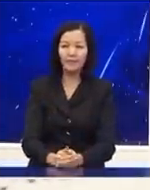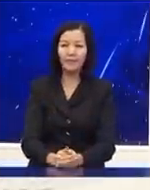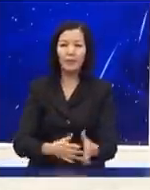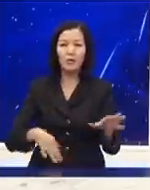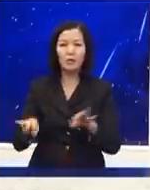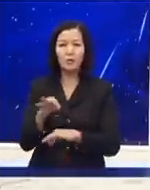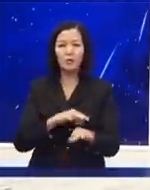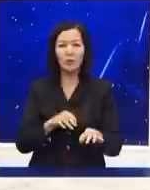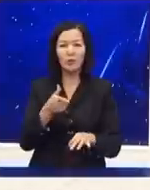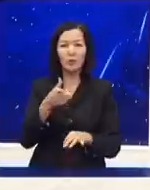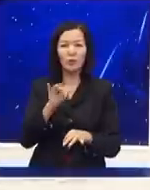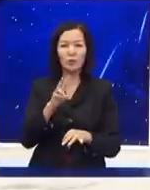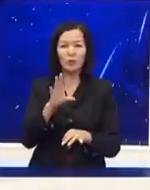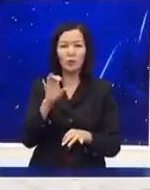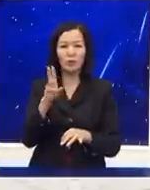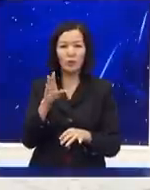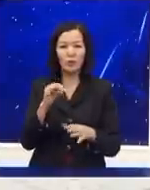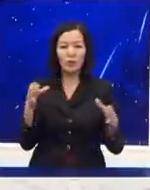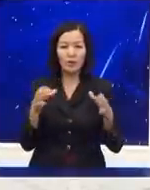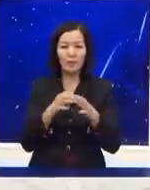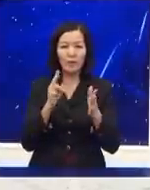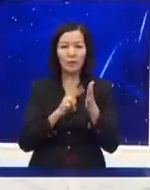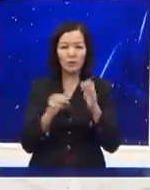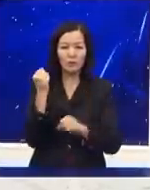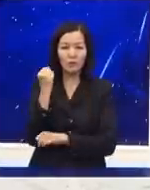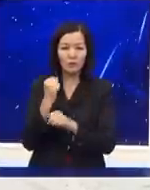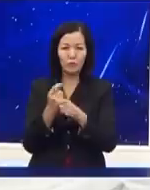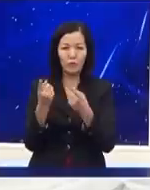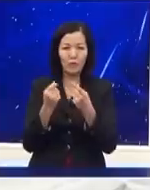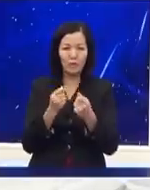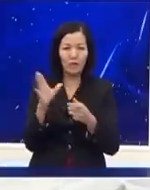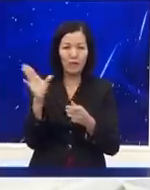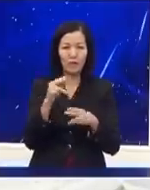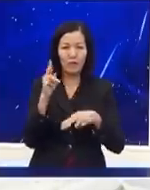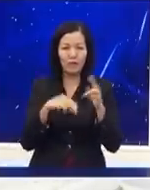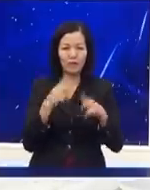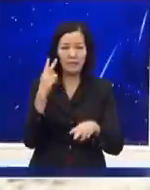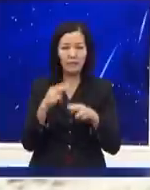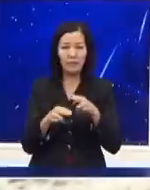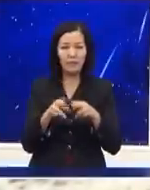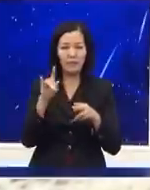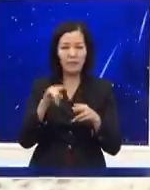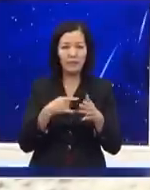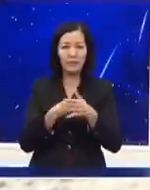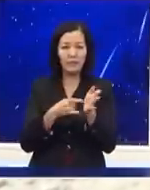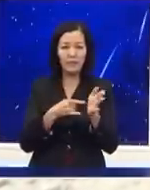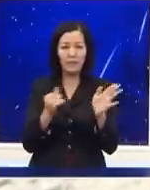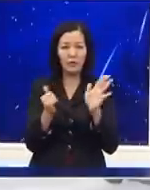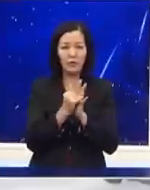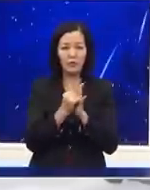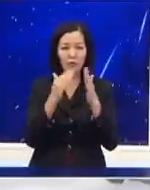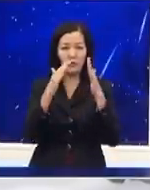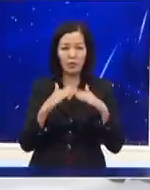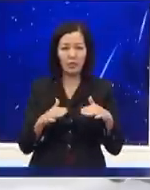Жобаны Гунстрой сервис компаниясы қолға алған. 70 жұмысшы жұмылдырылыпты. Шетінен салынып бітіп жатыр. Есік терезелер қойылып, шатырлар